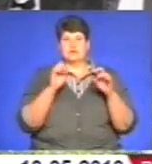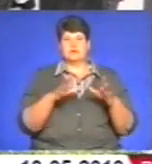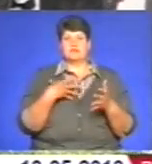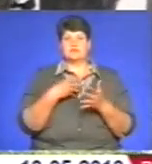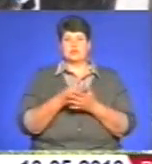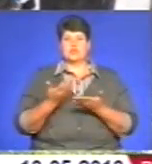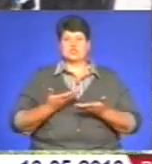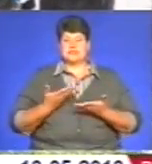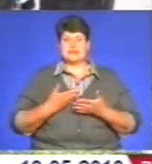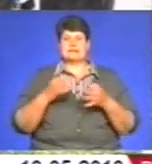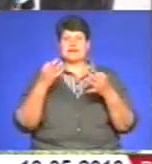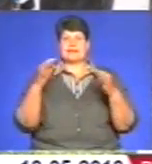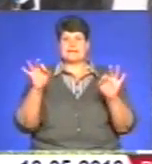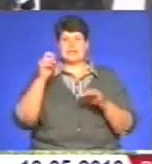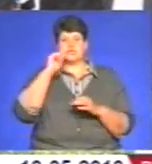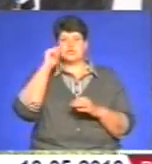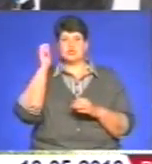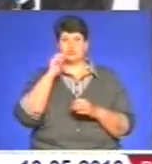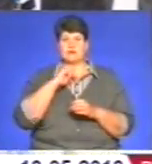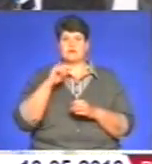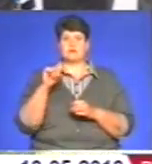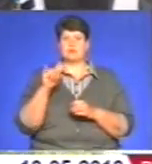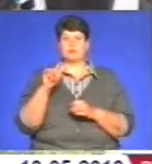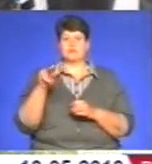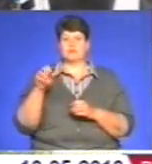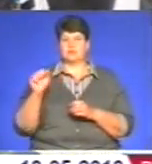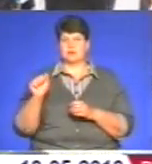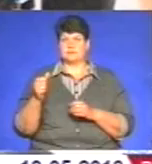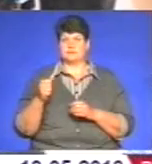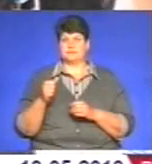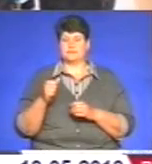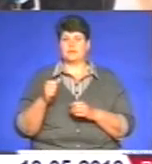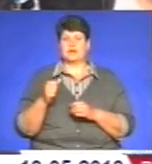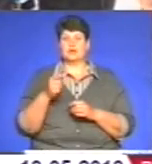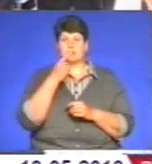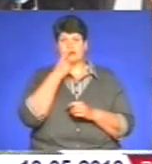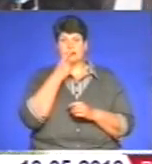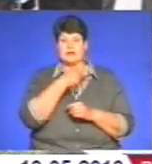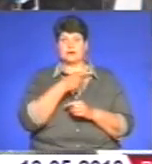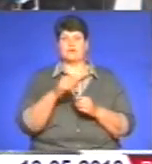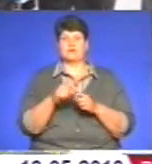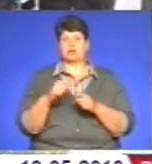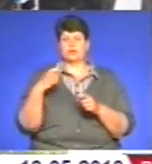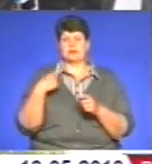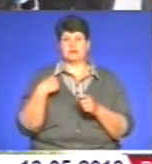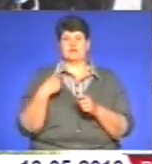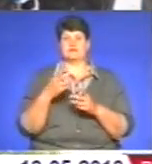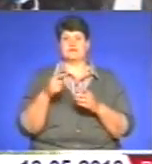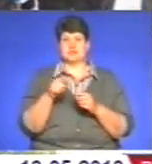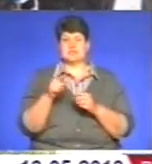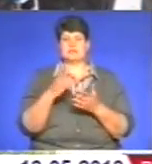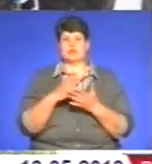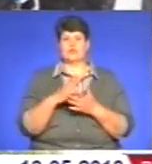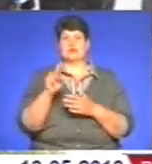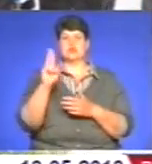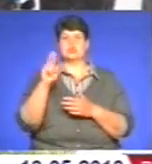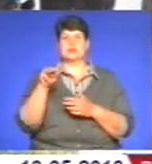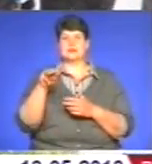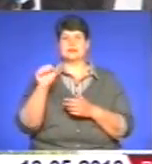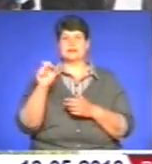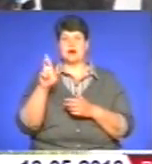рядах Української повстанської армії. Зокрема, тут недалеко, от кілька кілометрів звідси, знаходився штаб УПА «Південь»